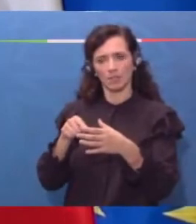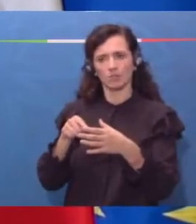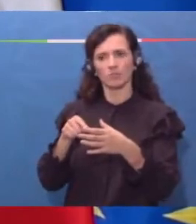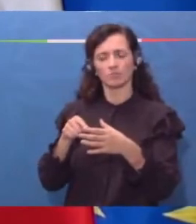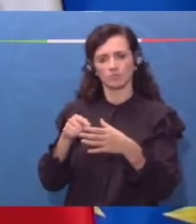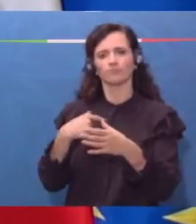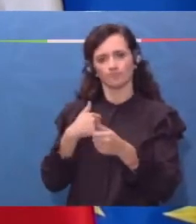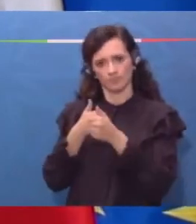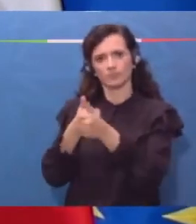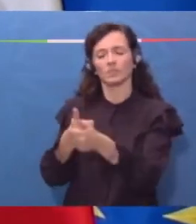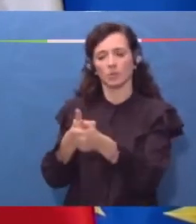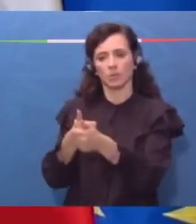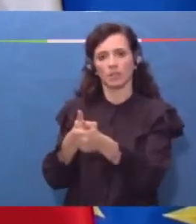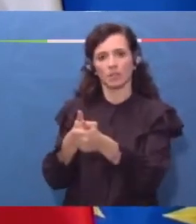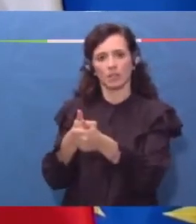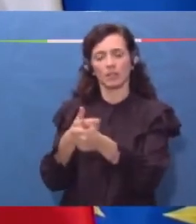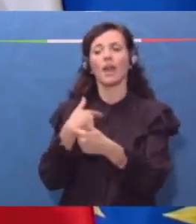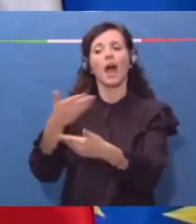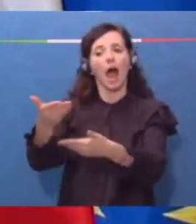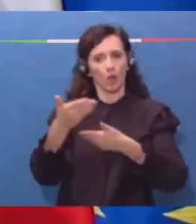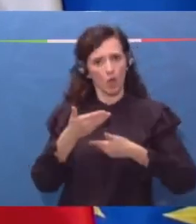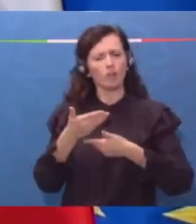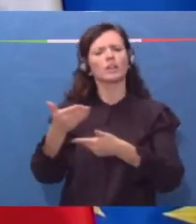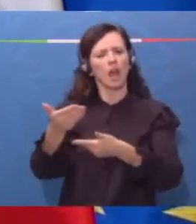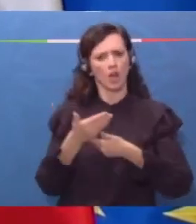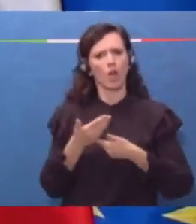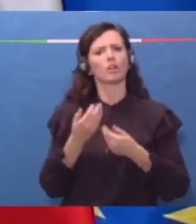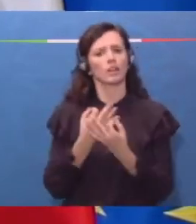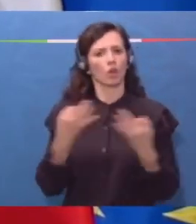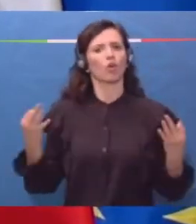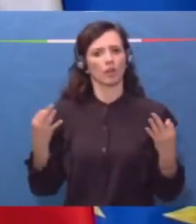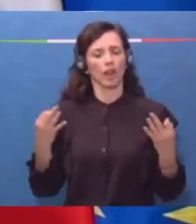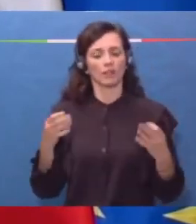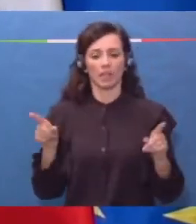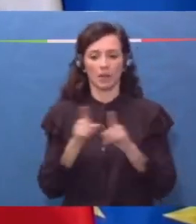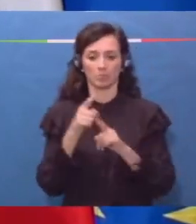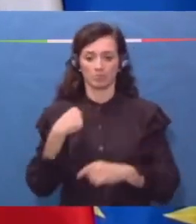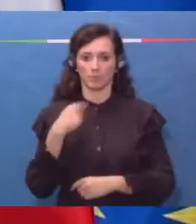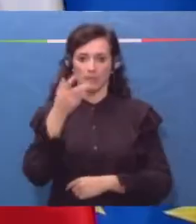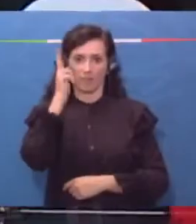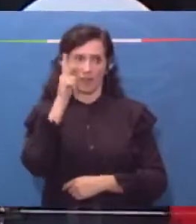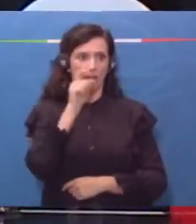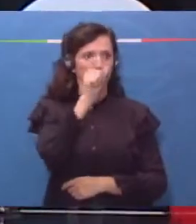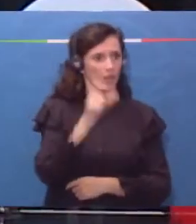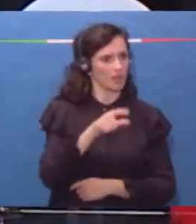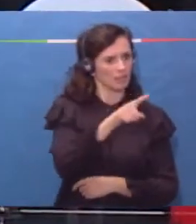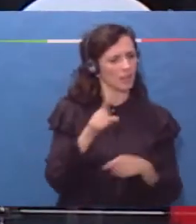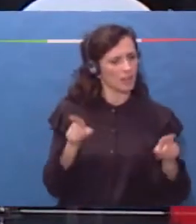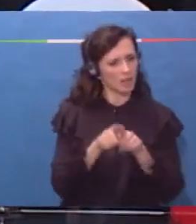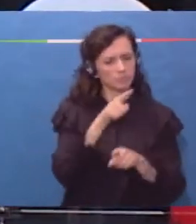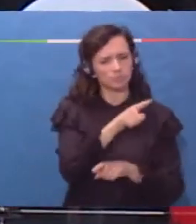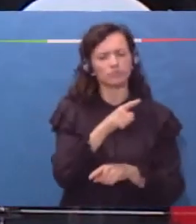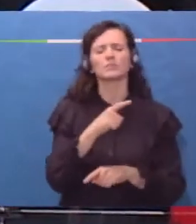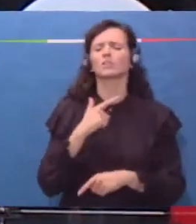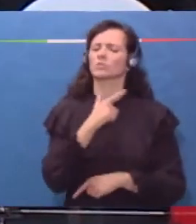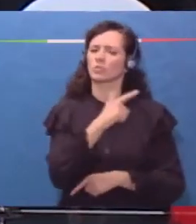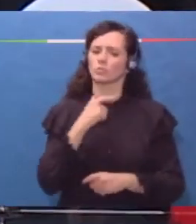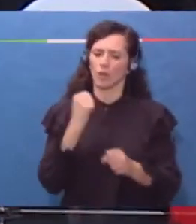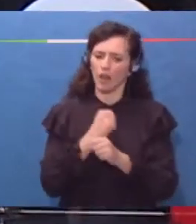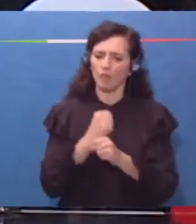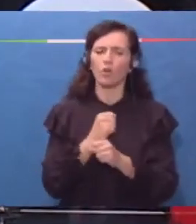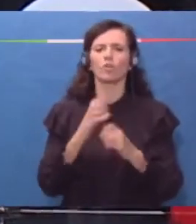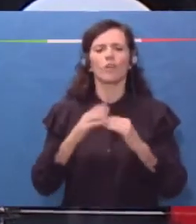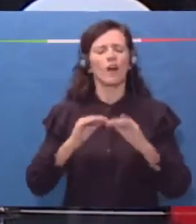l'impossibilità di fare e di accogliere correttamente. I nostri due paesi, l'Italia come la Francia, fanno tutto ciò che è in loro